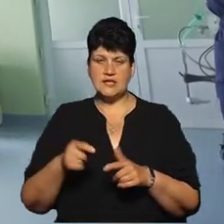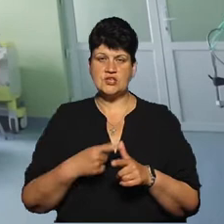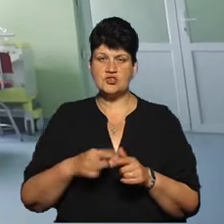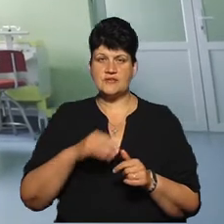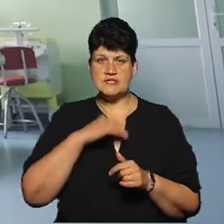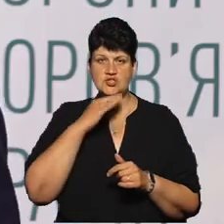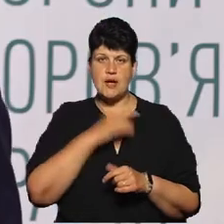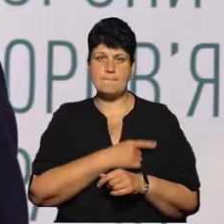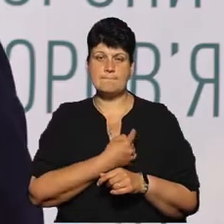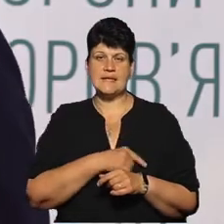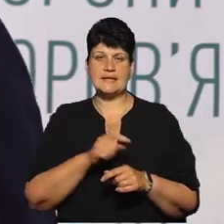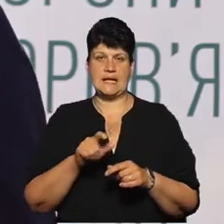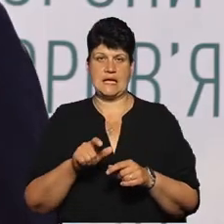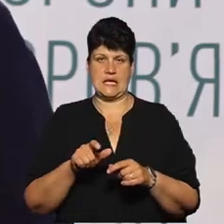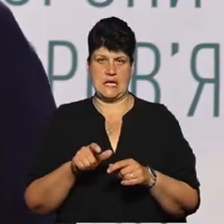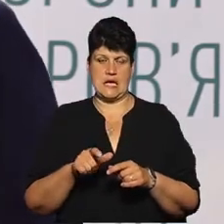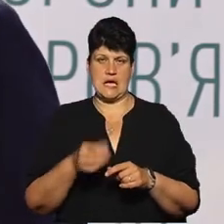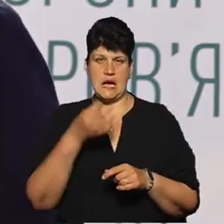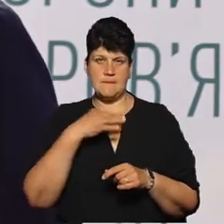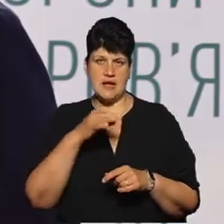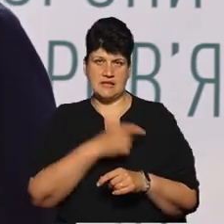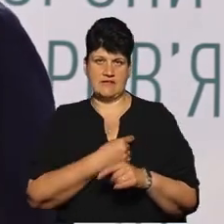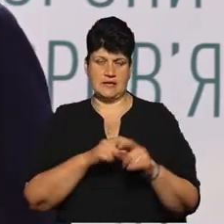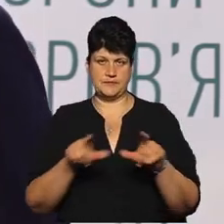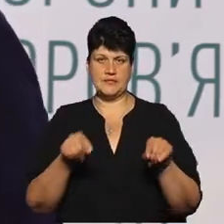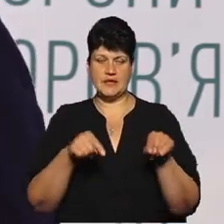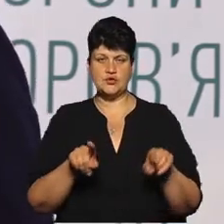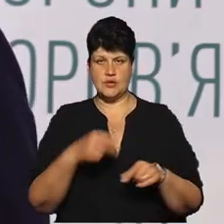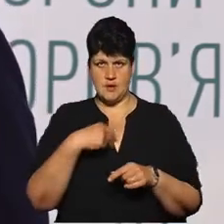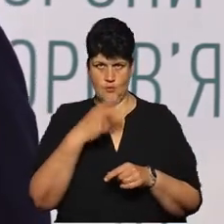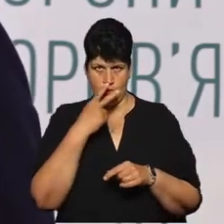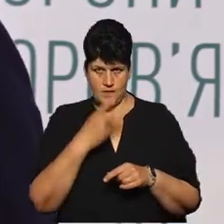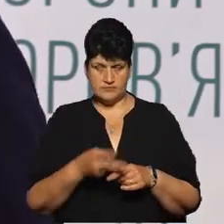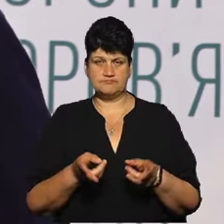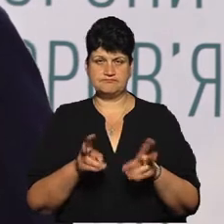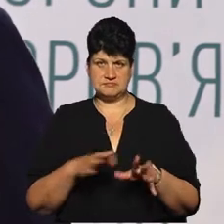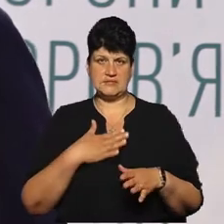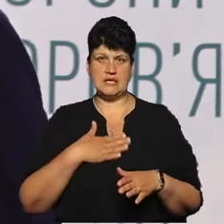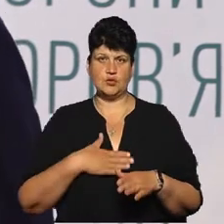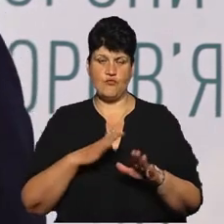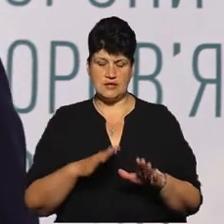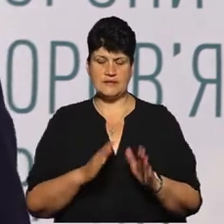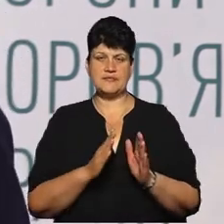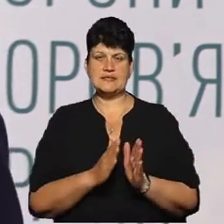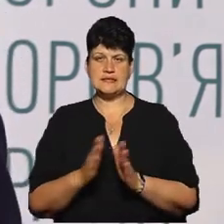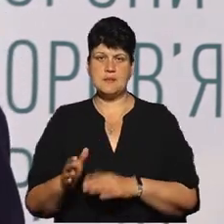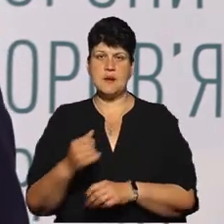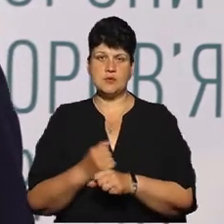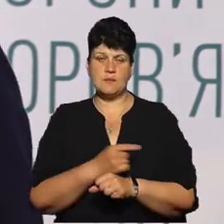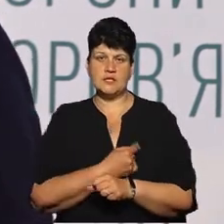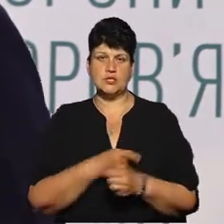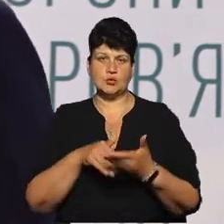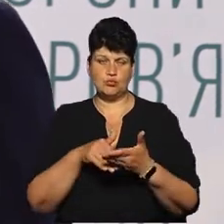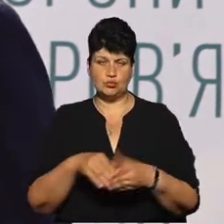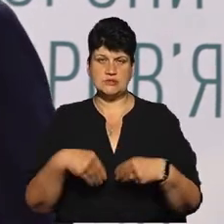у лікарнях. Те, що я побачив, залишився задоволений, система працює, медична допомога надається, лікарні не